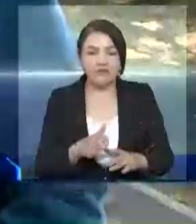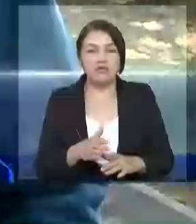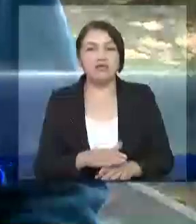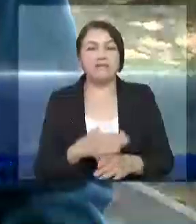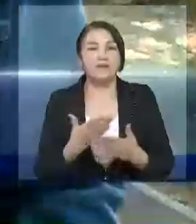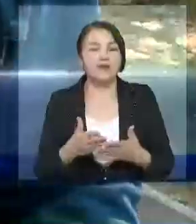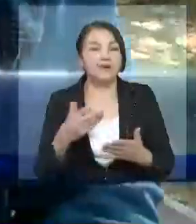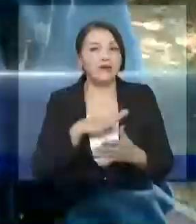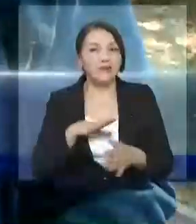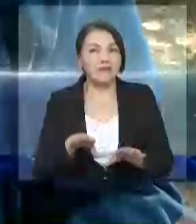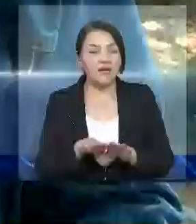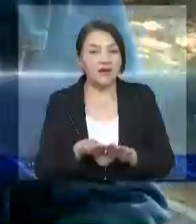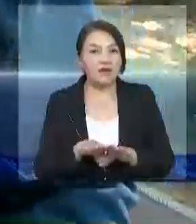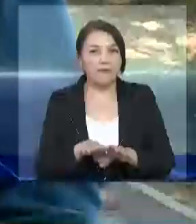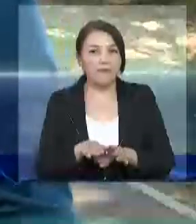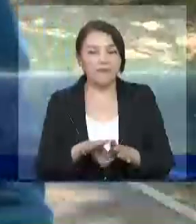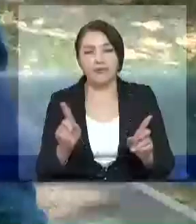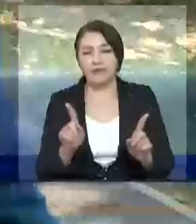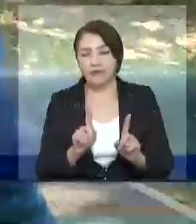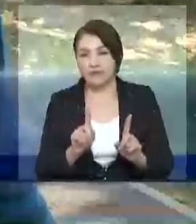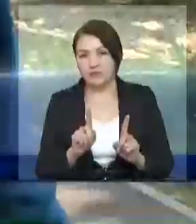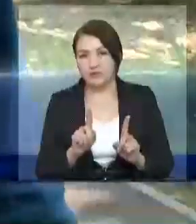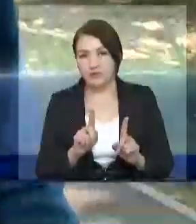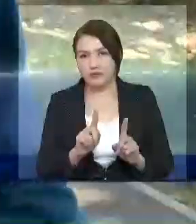находите какие-то предметы быта, а вот, собственно, даже